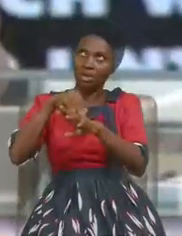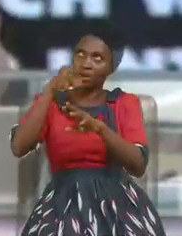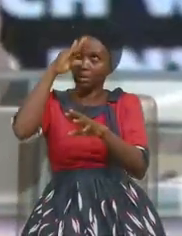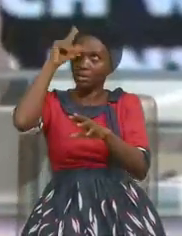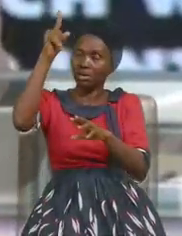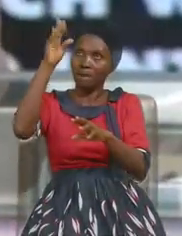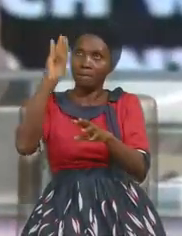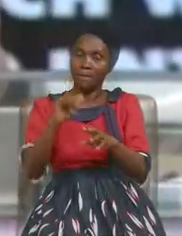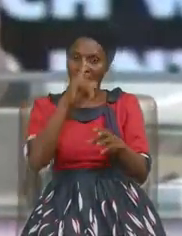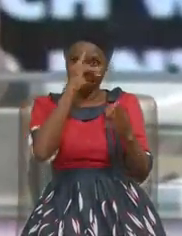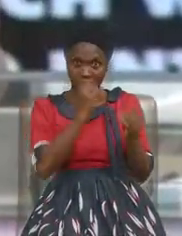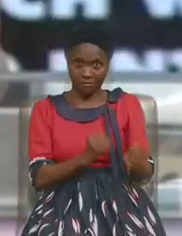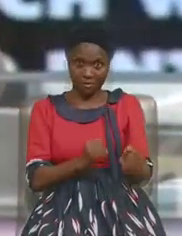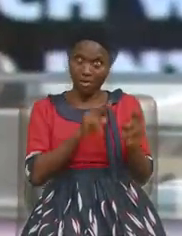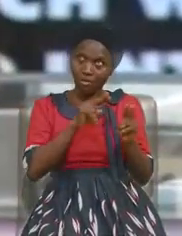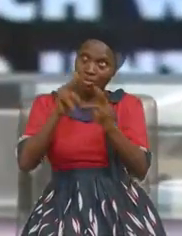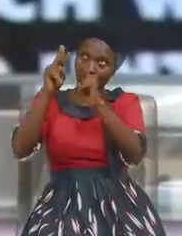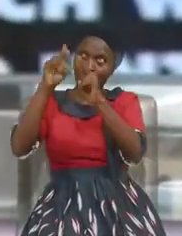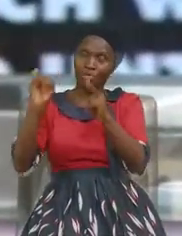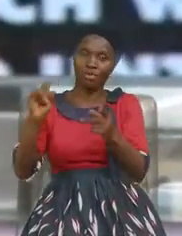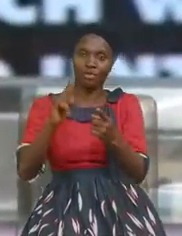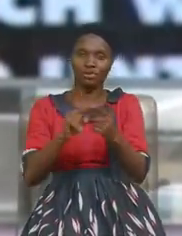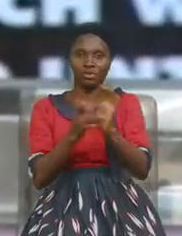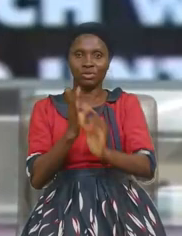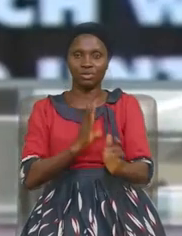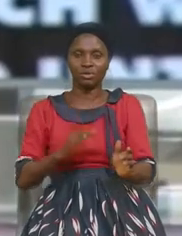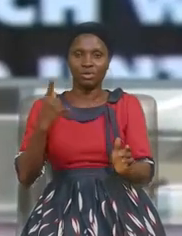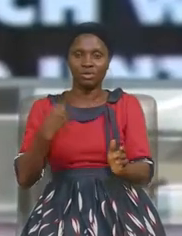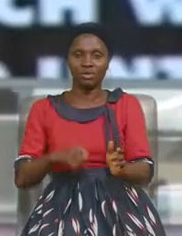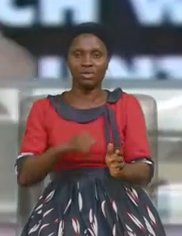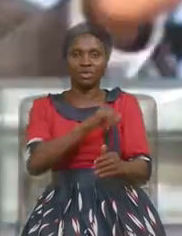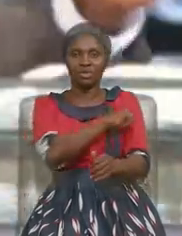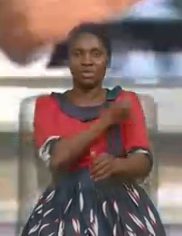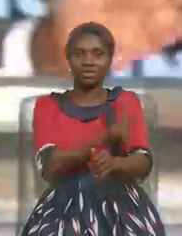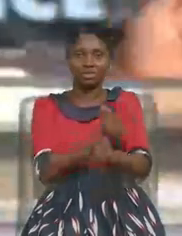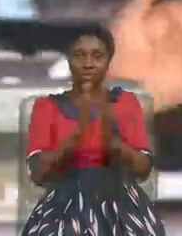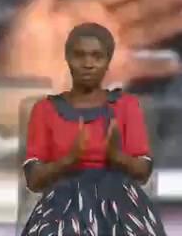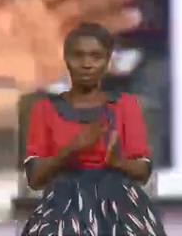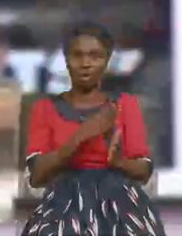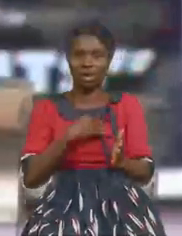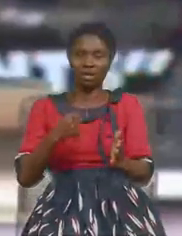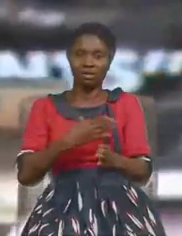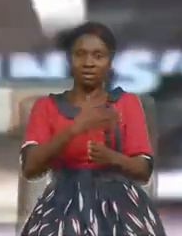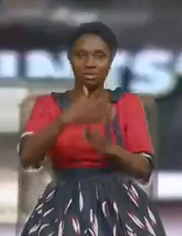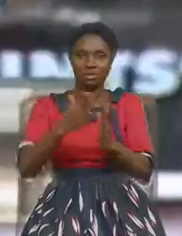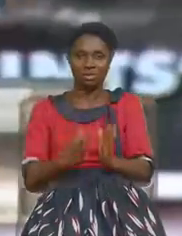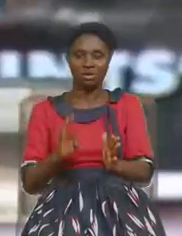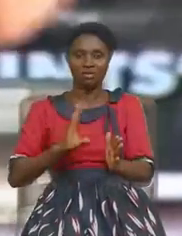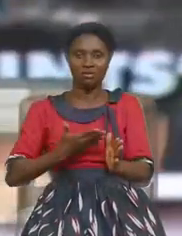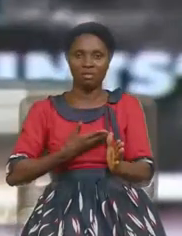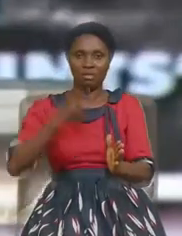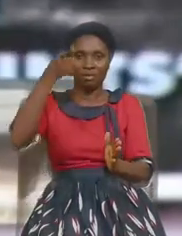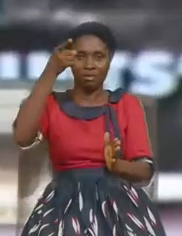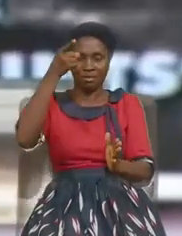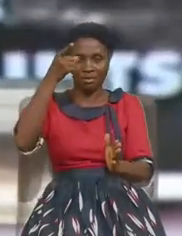Jésus, le chef et le consommateur de notre foi. Et comme nous avons porté le regard sur lui, tous nos péchés